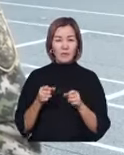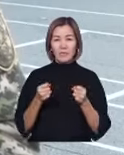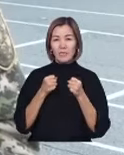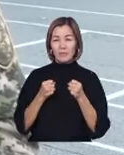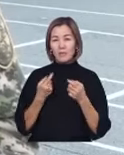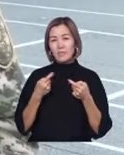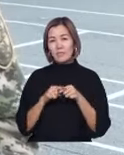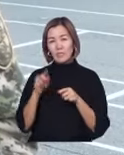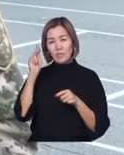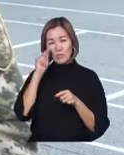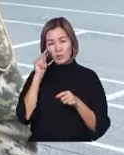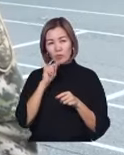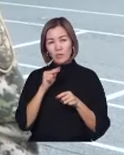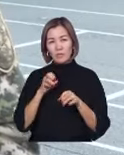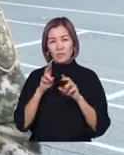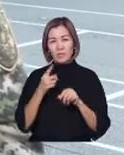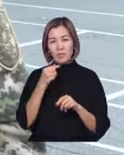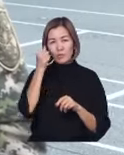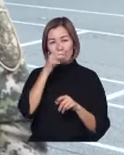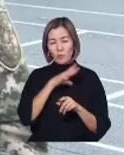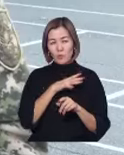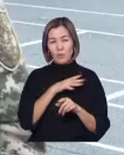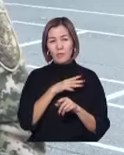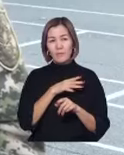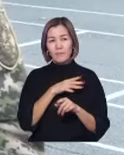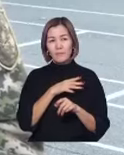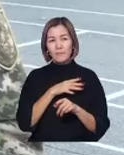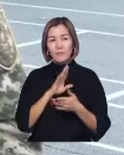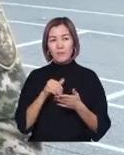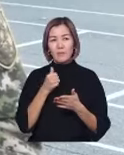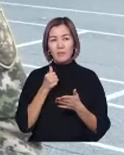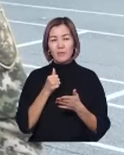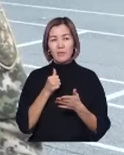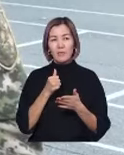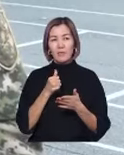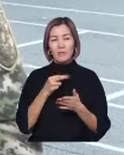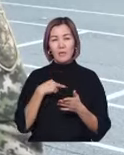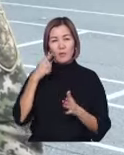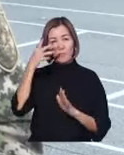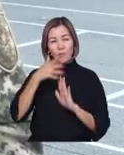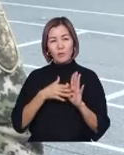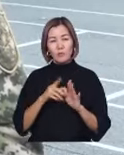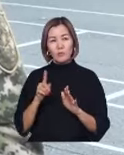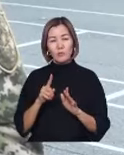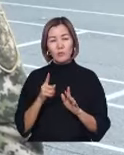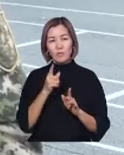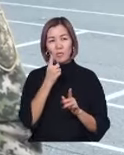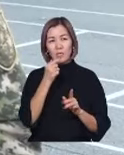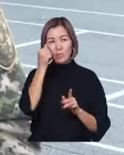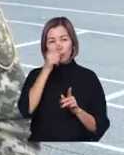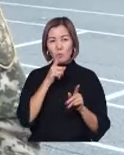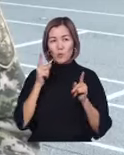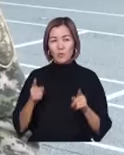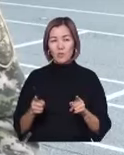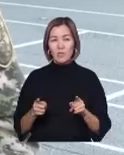на технике, изучаем свою специальность за год. Вот. Но самое главное, что в армии я понял за этот год, то что не